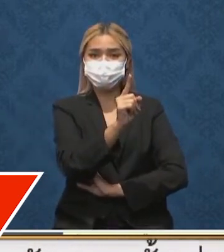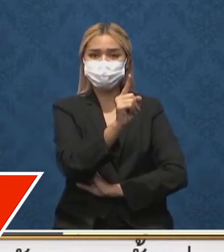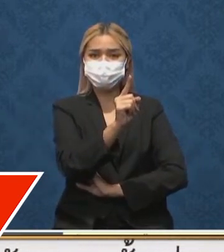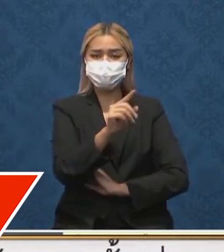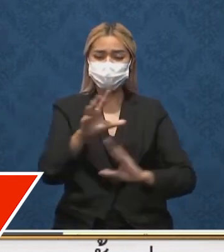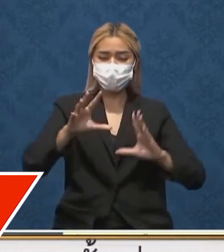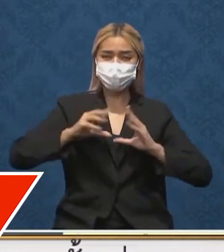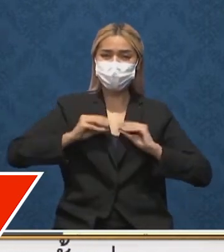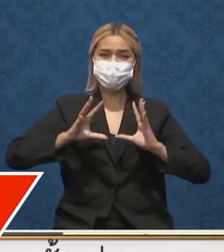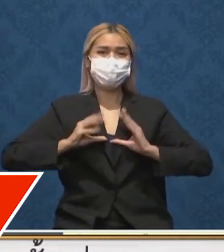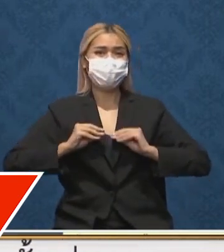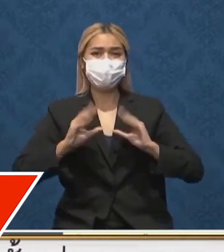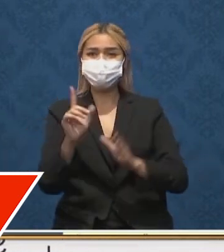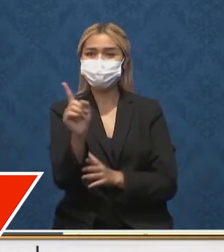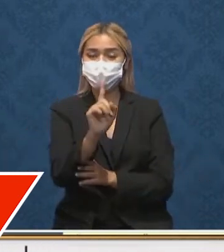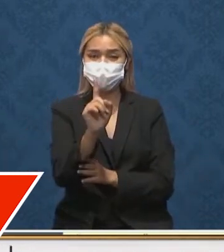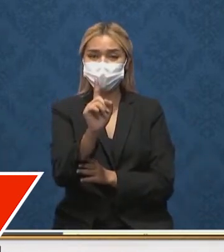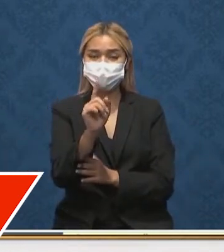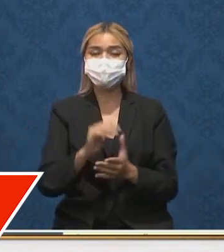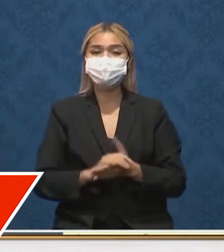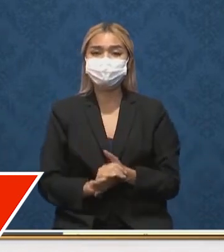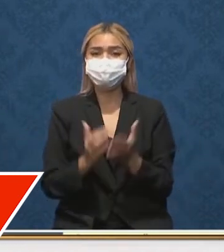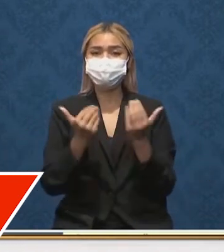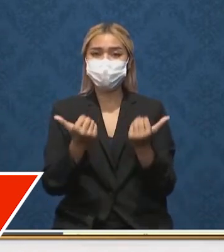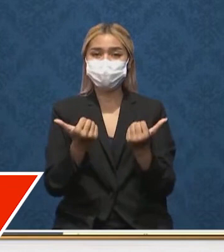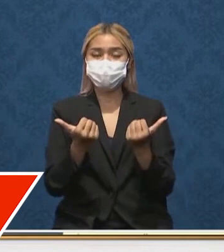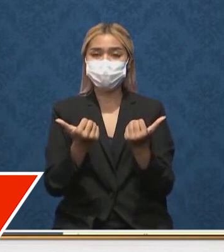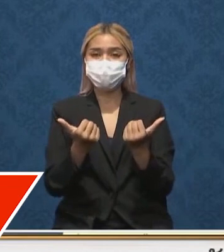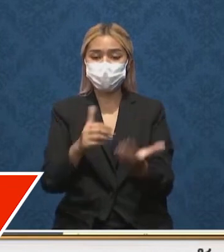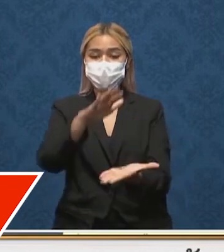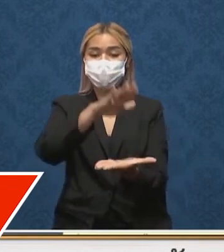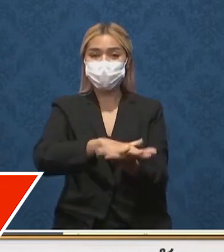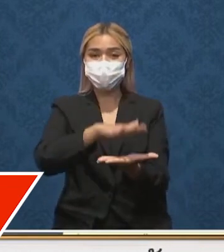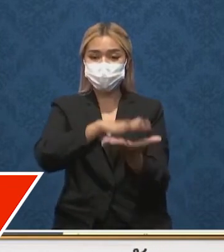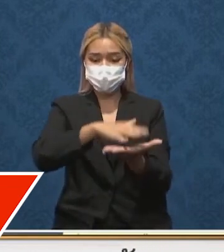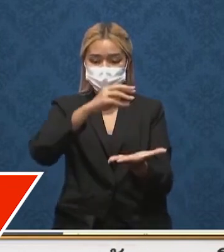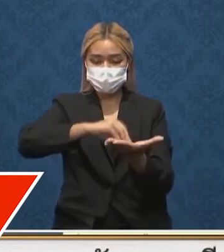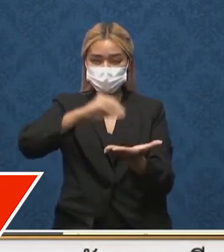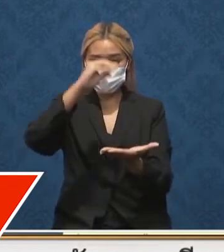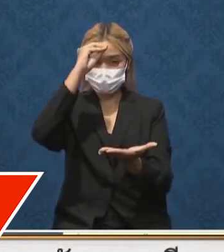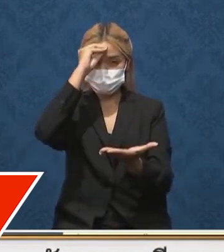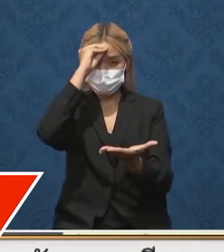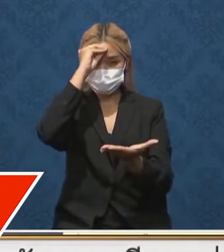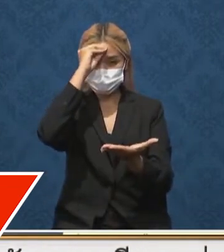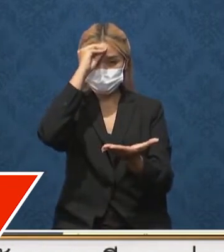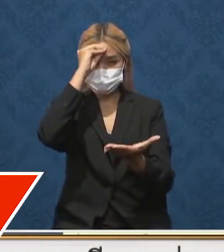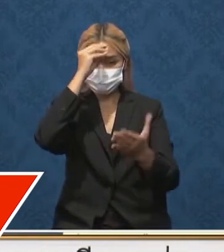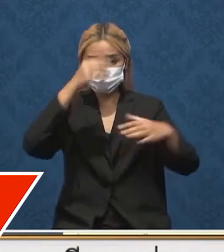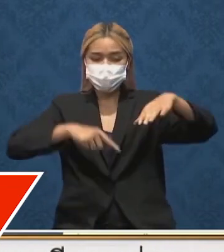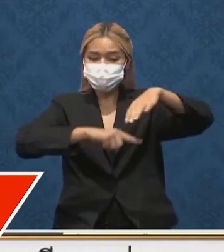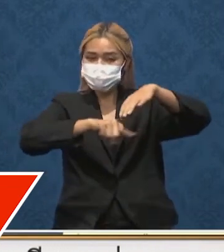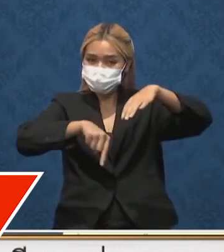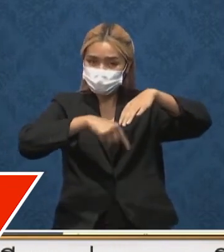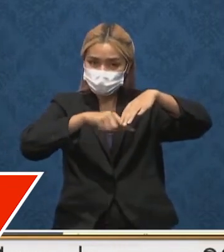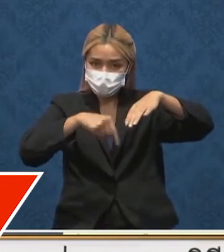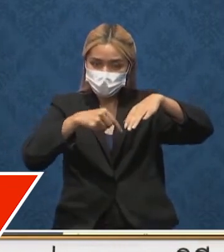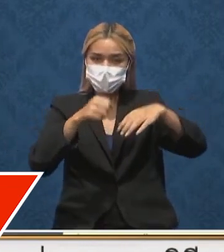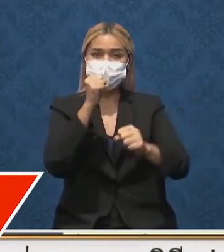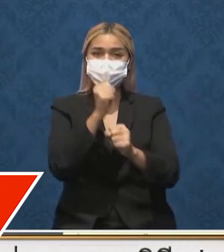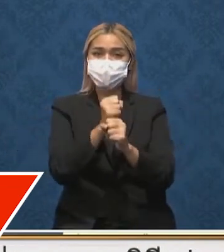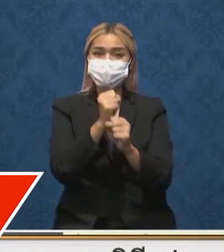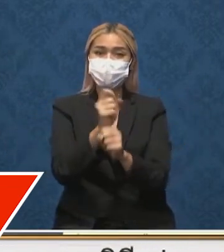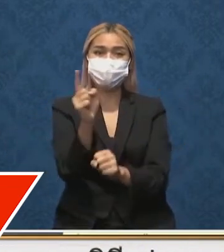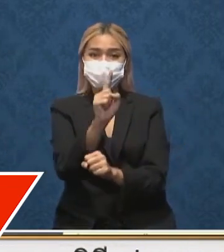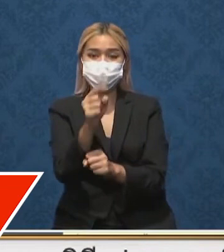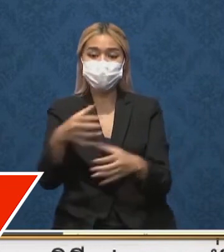รัฐมนตรีรับได้หรือไม่ว่านักเรียนที่โรงเรียนบนเกาะลิเถูกกระทำโดย